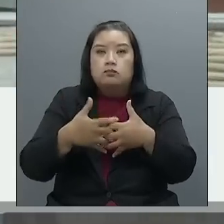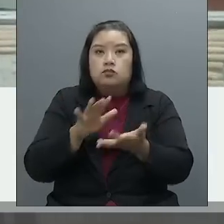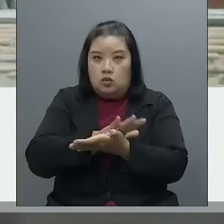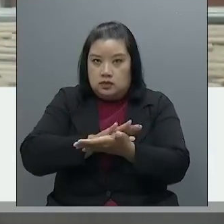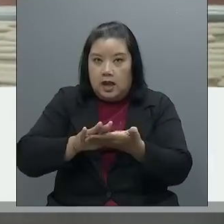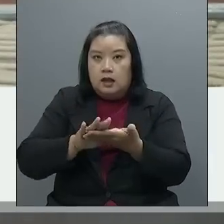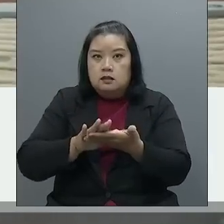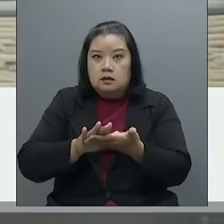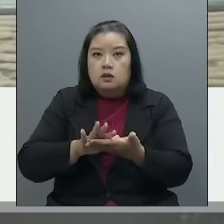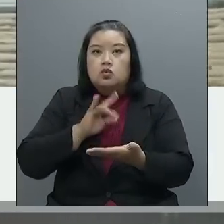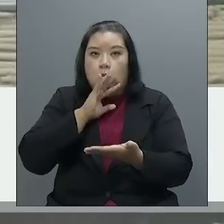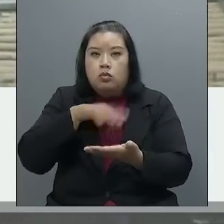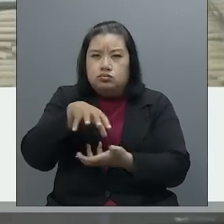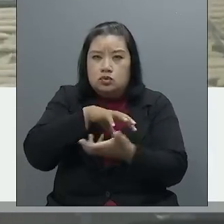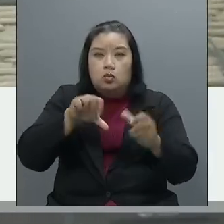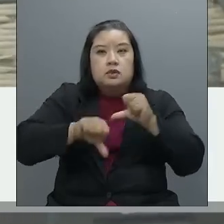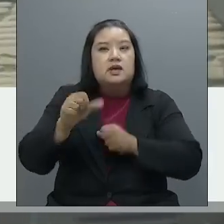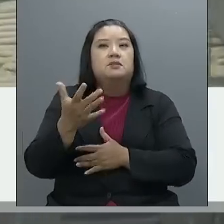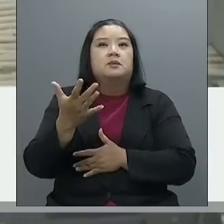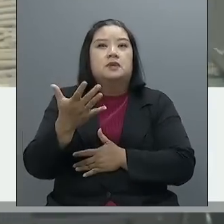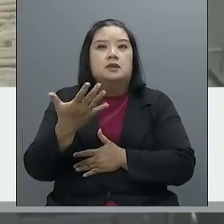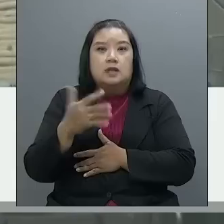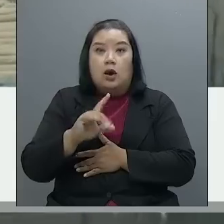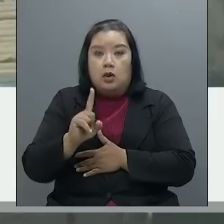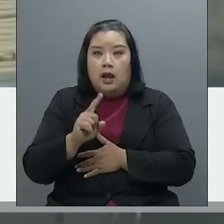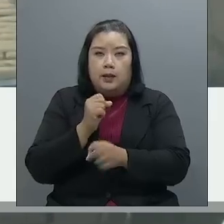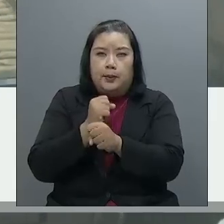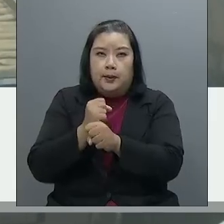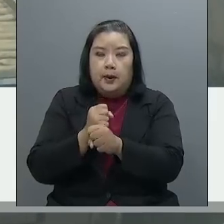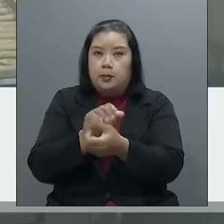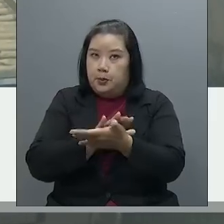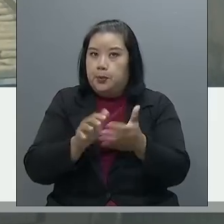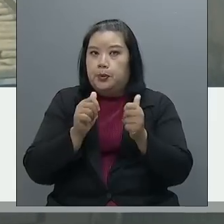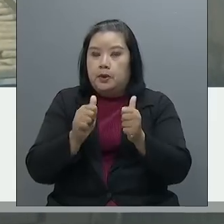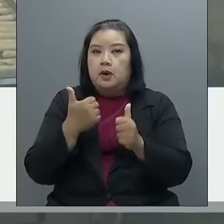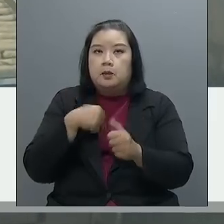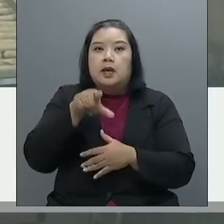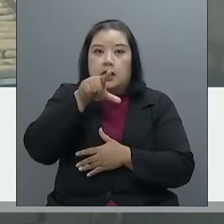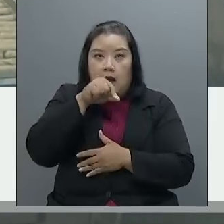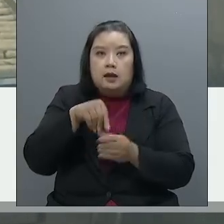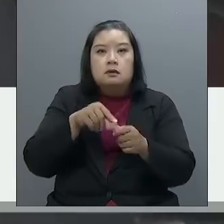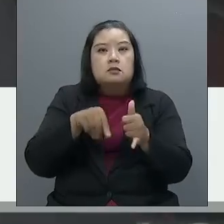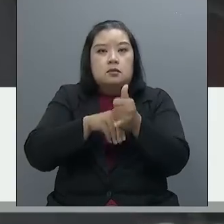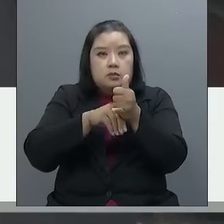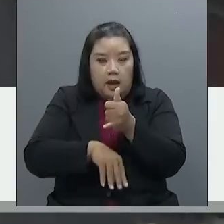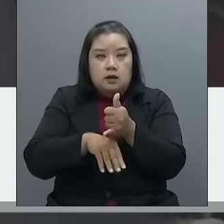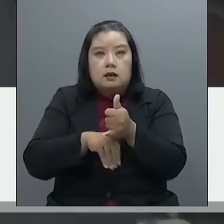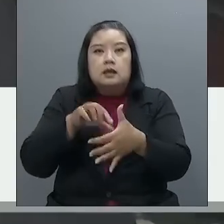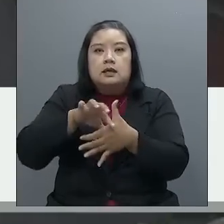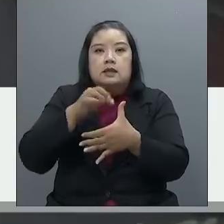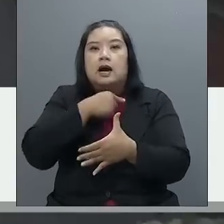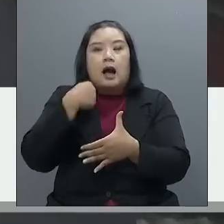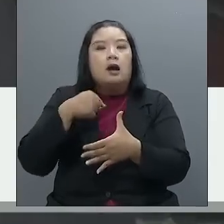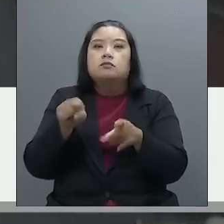ภคปราศจากการปนเปื้อนของสารเคมีแล้วก็ใช้ทรัพยากรให้เกิดประโยชน์สูงสุดนะคะทั้งไก่เนื้อแล้วก็ไก่ไข่ด้วยถ้าหากว่าปฏิบัติตามแนวท